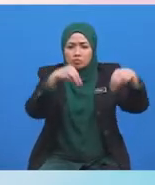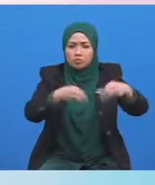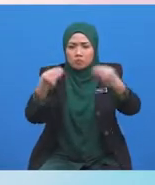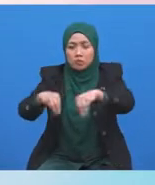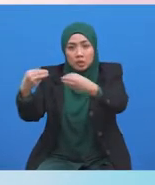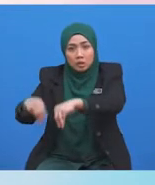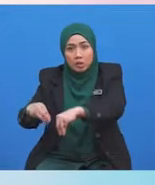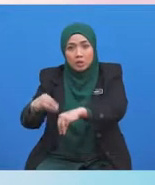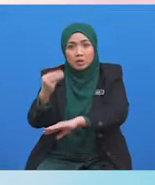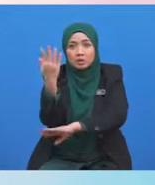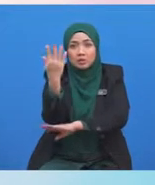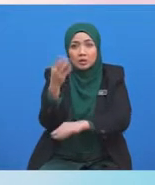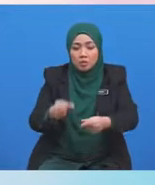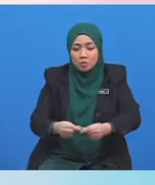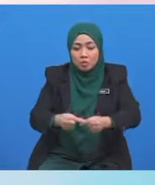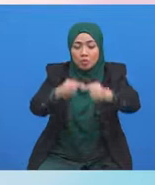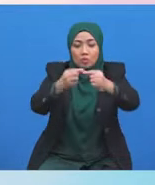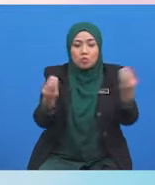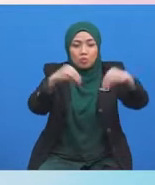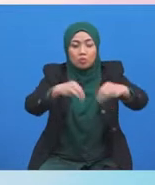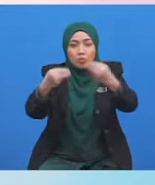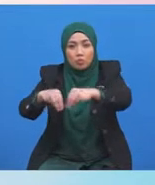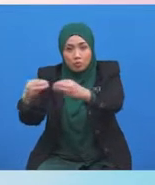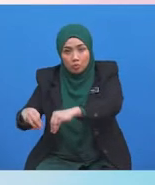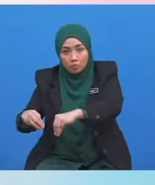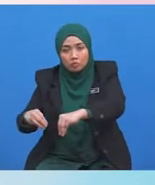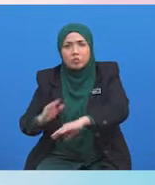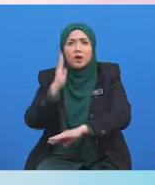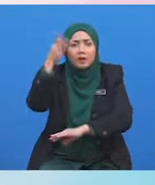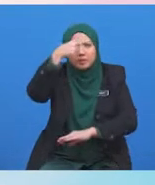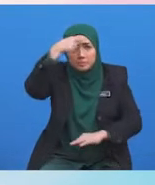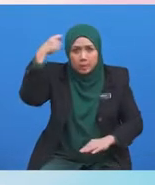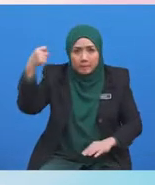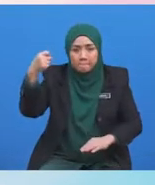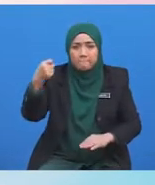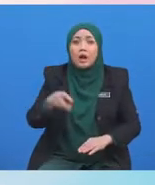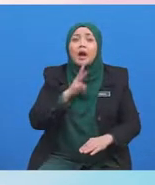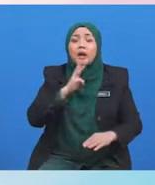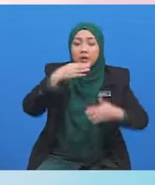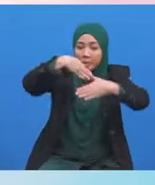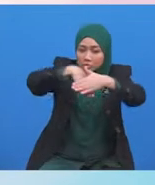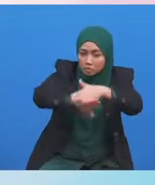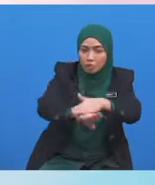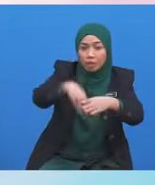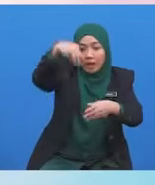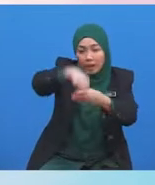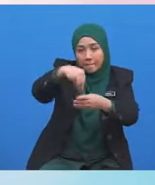untuk membina bangunan di Cirun akan menyebabkan kemasukan air yang banyak ke dalam